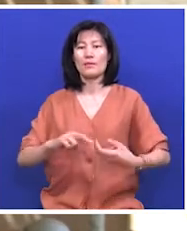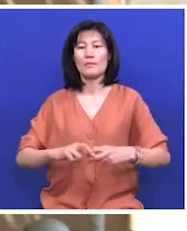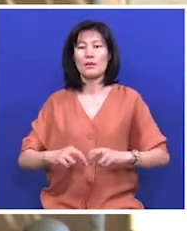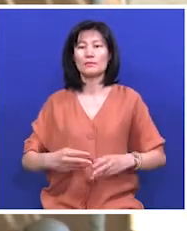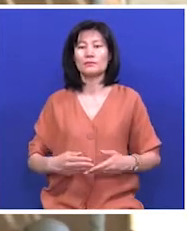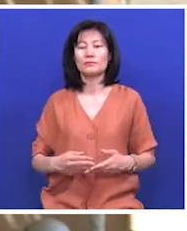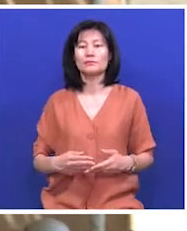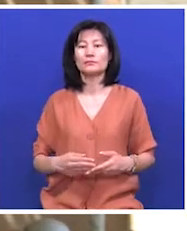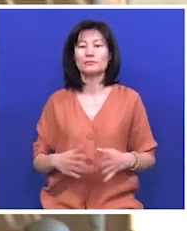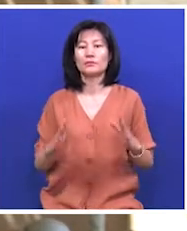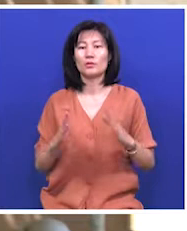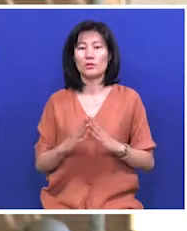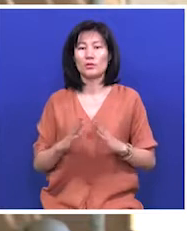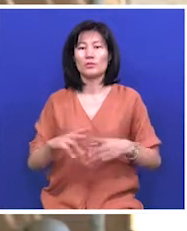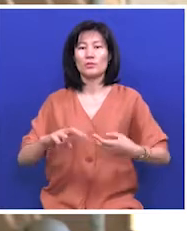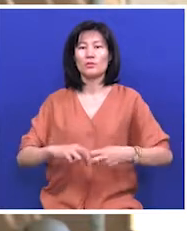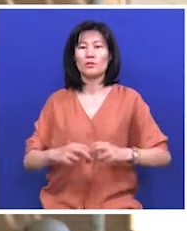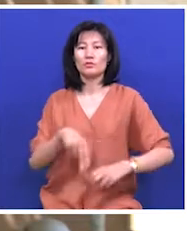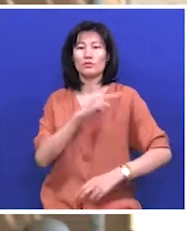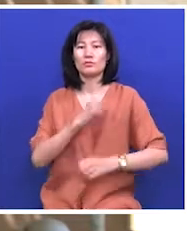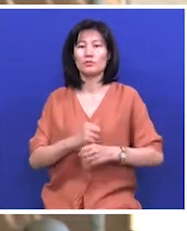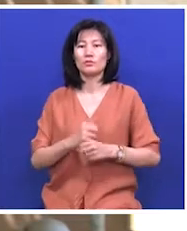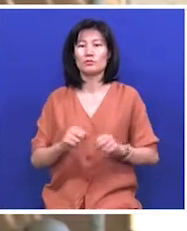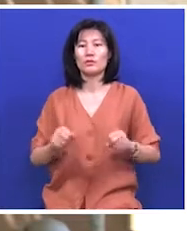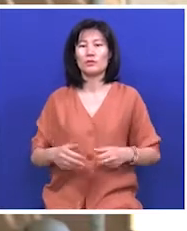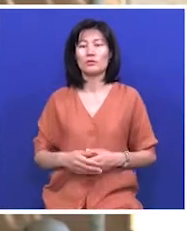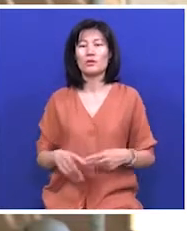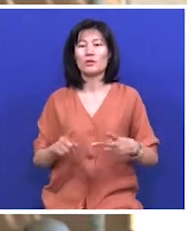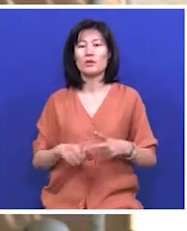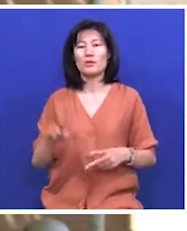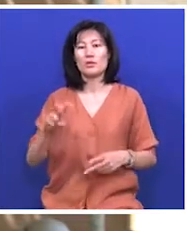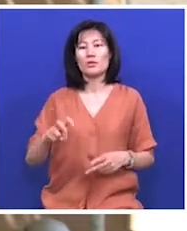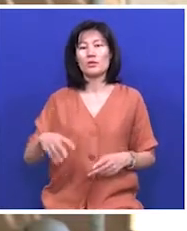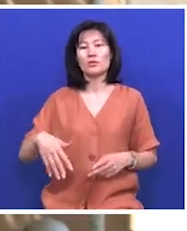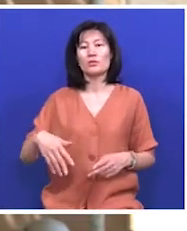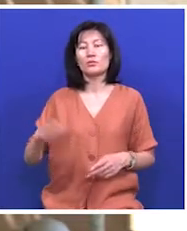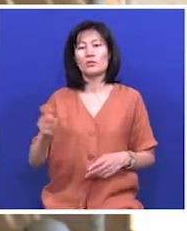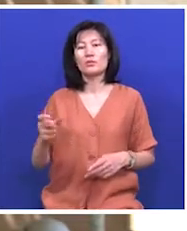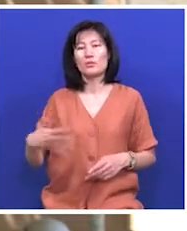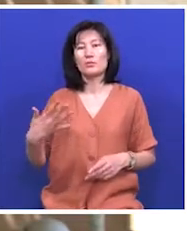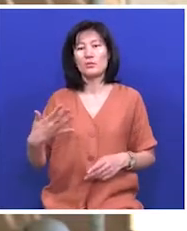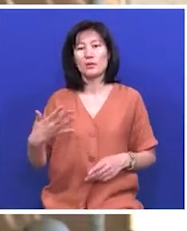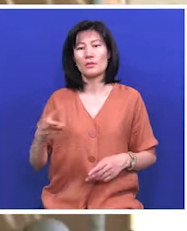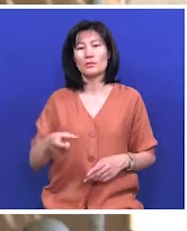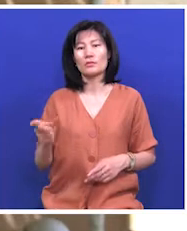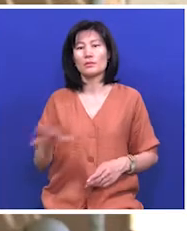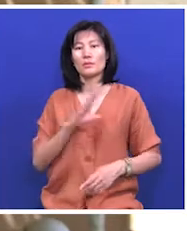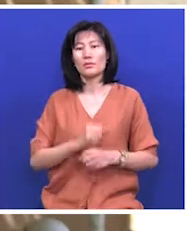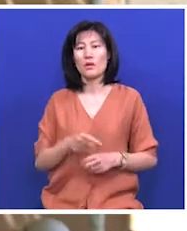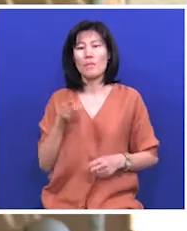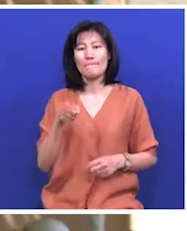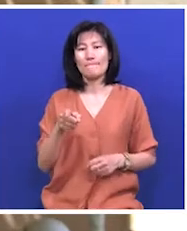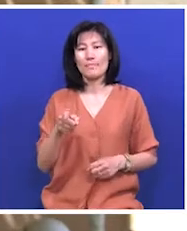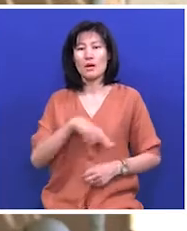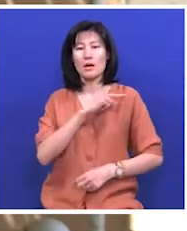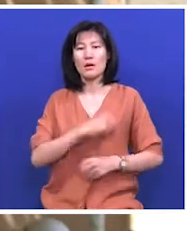басты мәселе, біз үй мәселесін, үй жұмыс мәселесін шештік. 200 үйде, әр үйде 5 адамнан болғанда 1000